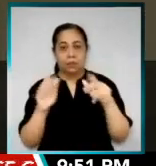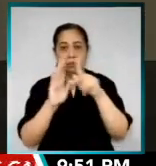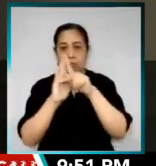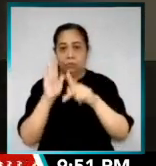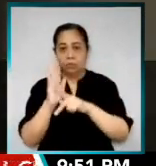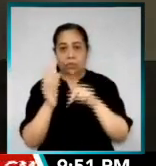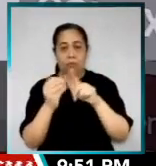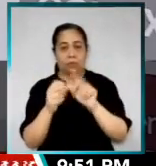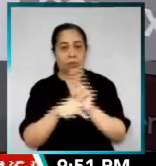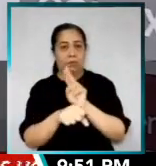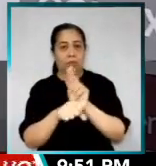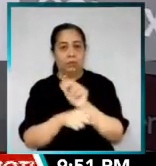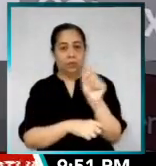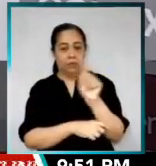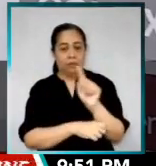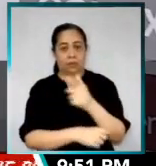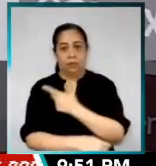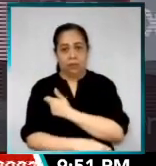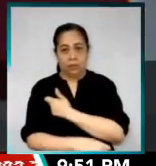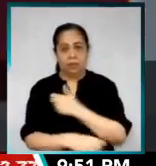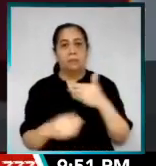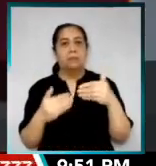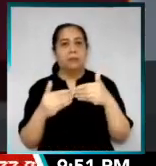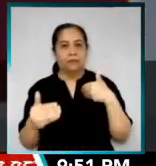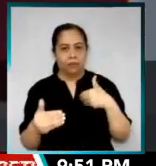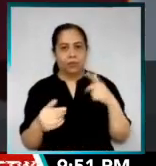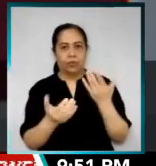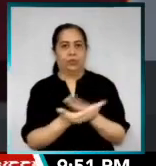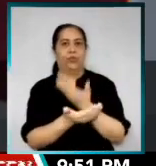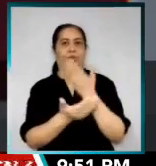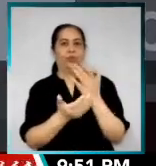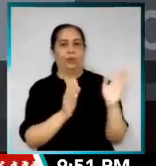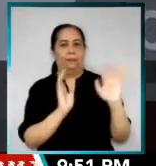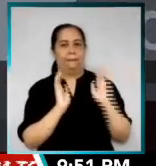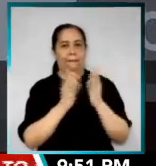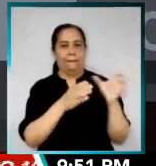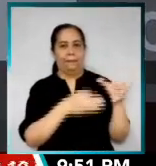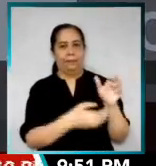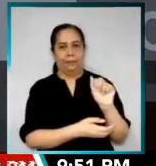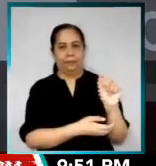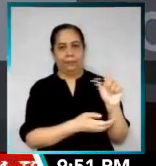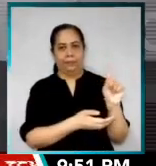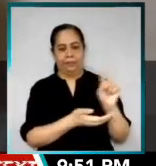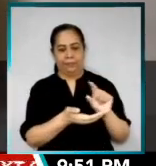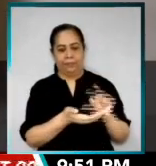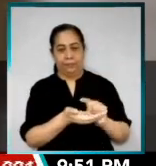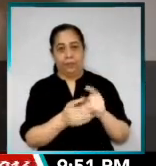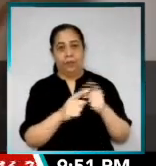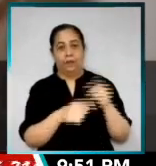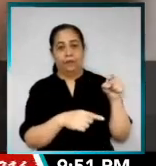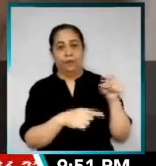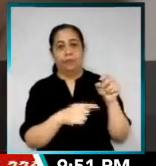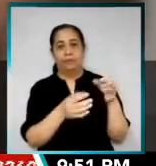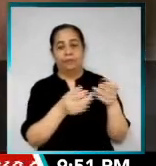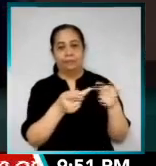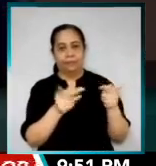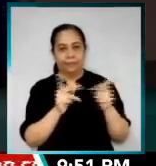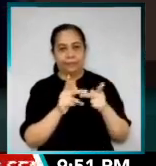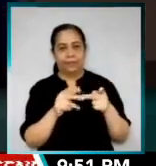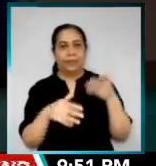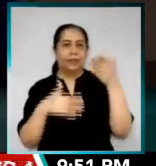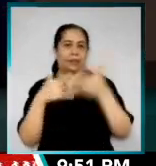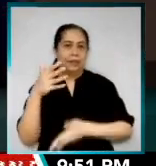ng naturang bakuna bago pa dumating ang panibagong batch ng AstraZeneca vaccine mula sa COVAX facility sa katapusan ng buwan. They gave